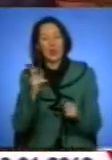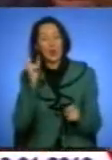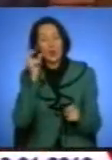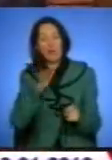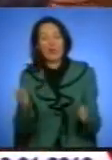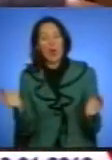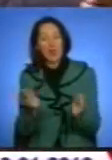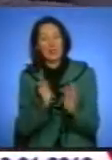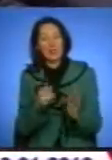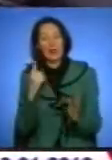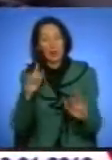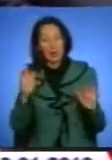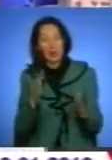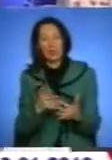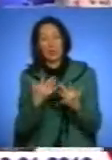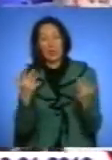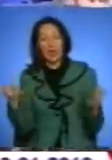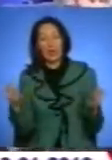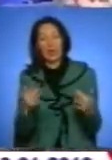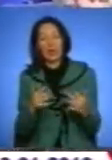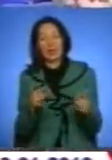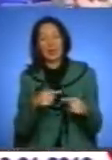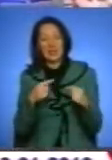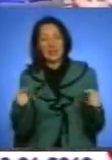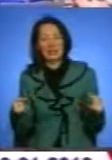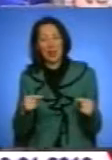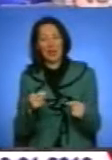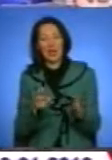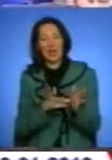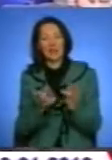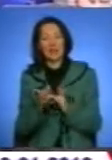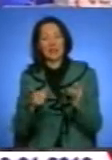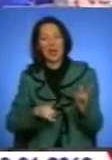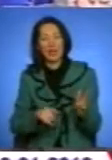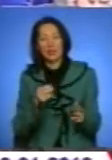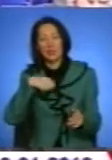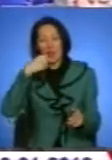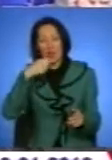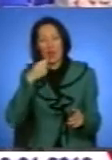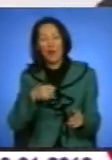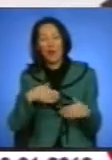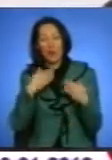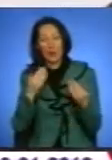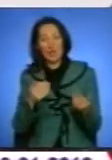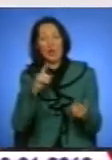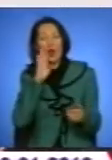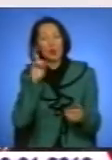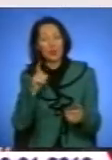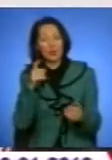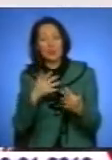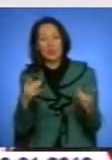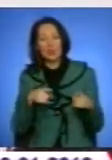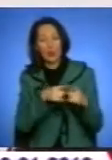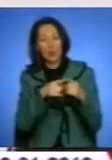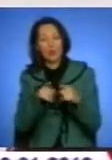однією подією. Широке різноманіття різдвяних страв представили господині з усіх районів Тернопільщини. Сьогодні ми представляємо